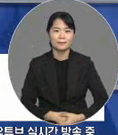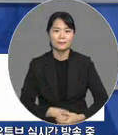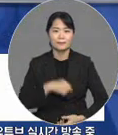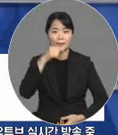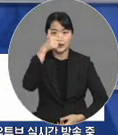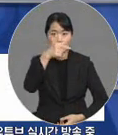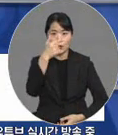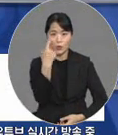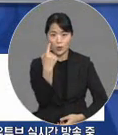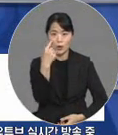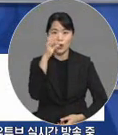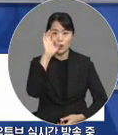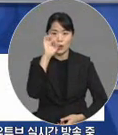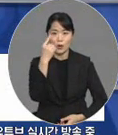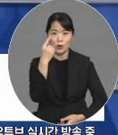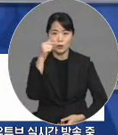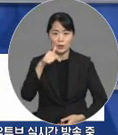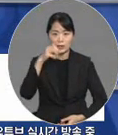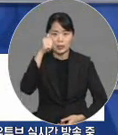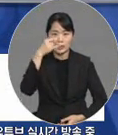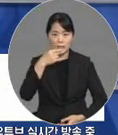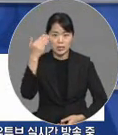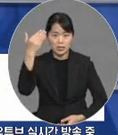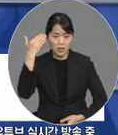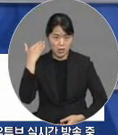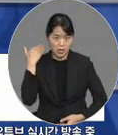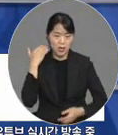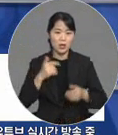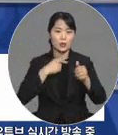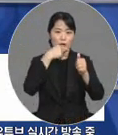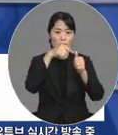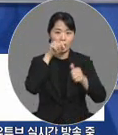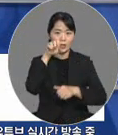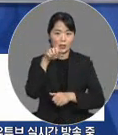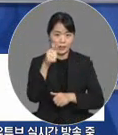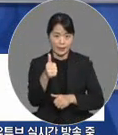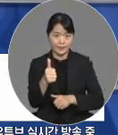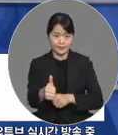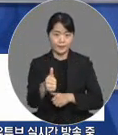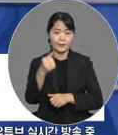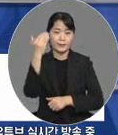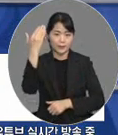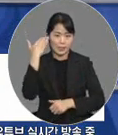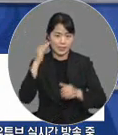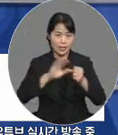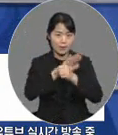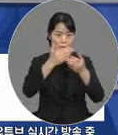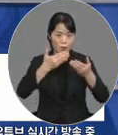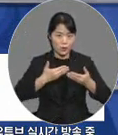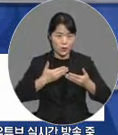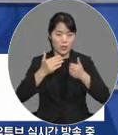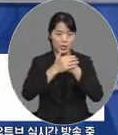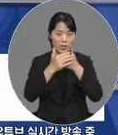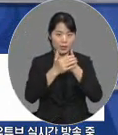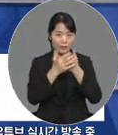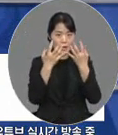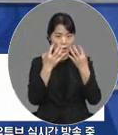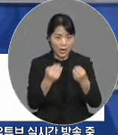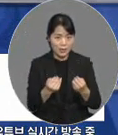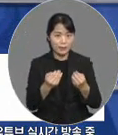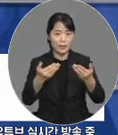노키 교육감이 울산 시민들의 사랑을 받고 지지를 받아왔습니다. 저는 노키